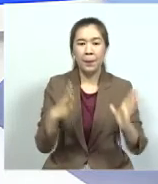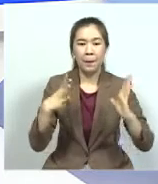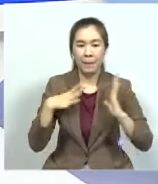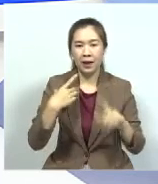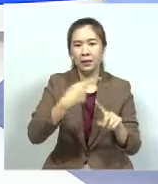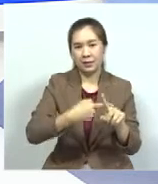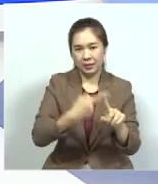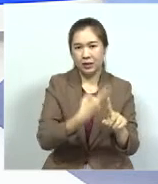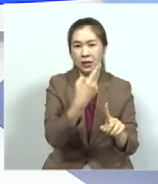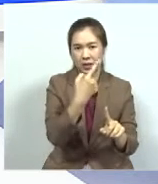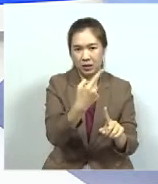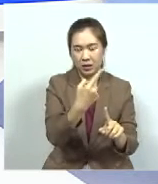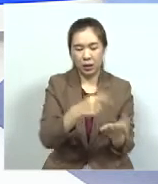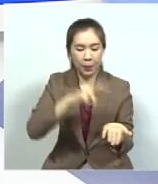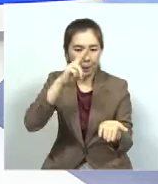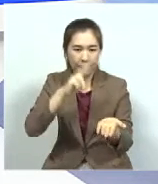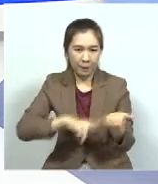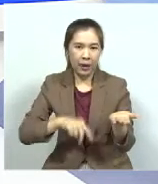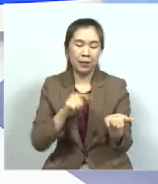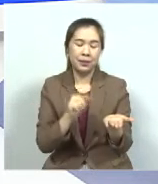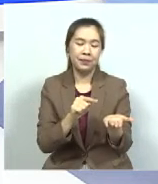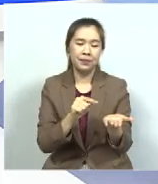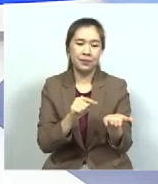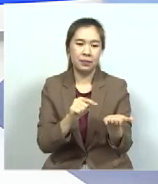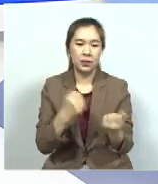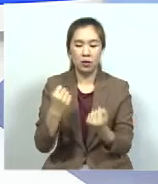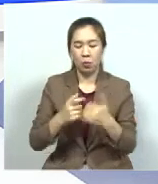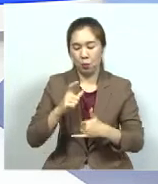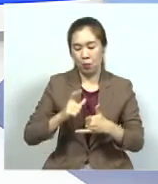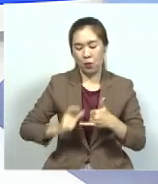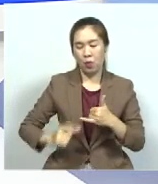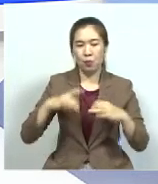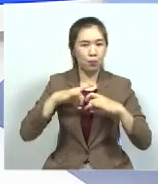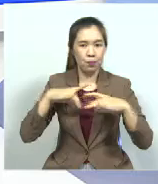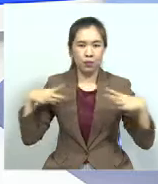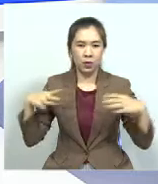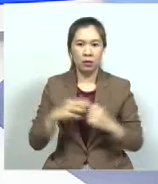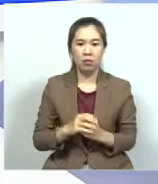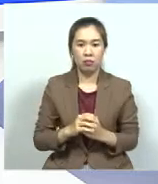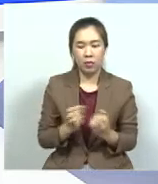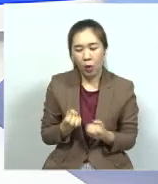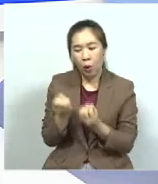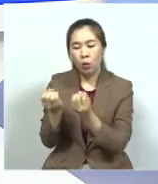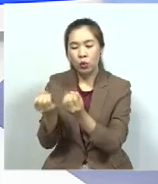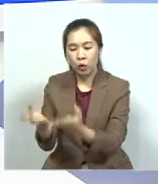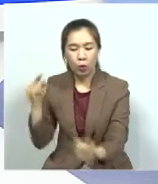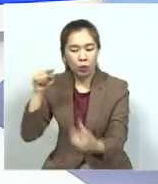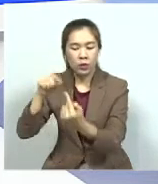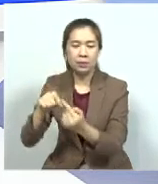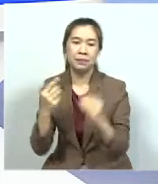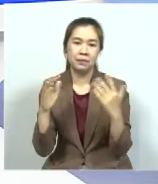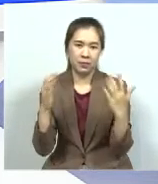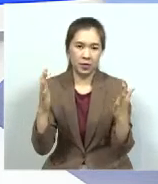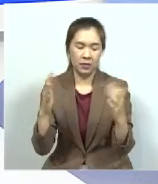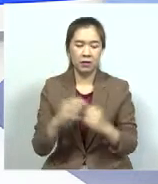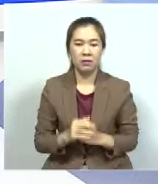เป็นเวลา1เดือนสั่งปรับโทษสูงสุดในกรณีที่แสดงกิริยาไม่สุภาพไม่ผู้โดยสารตามสถานที่ที่ตกล